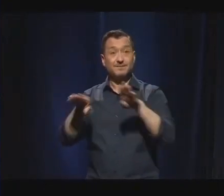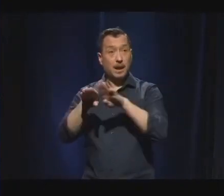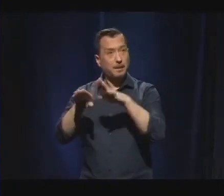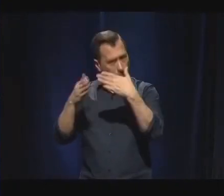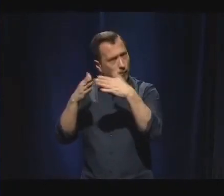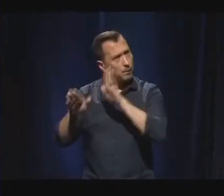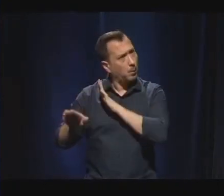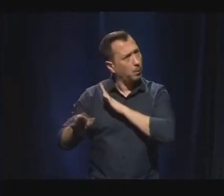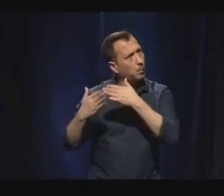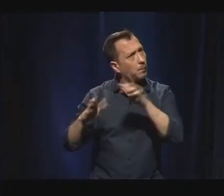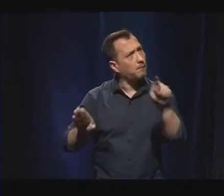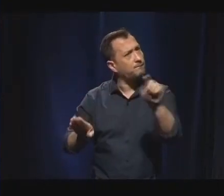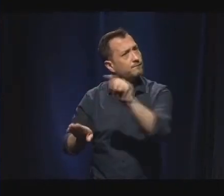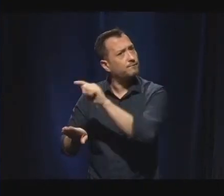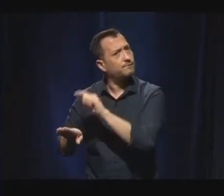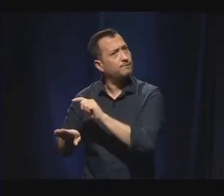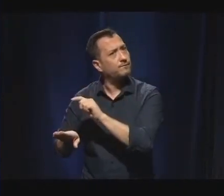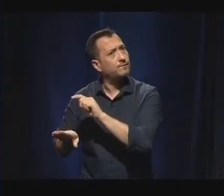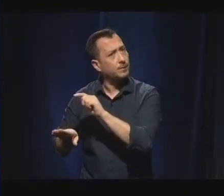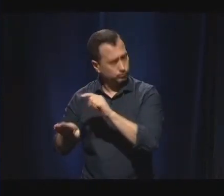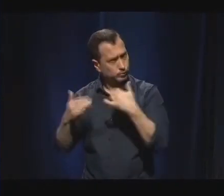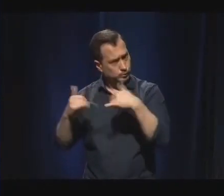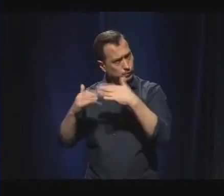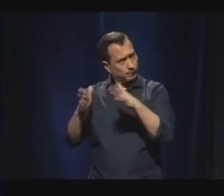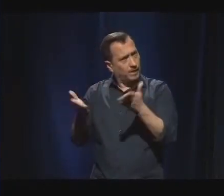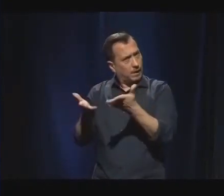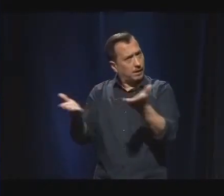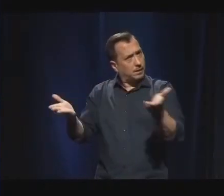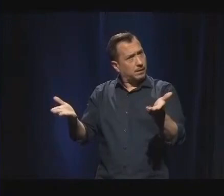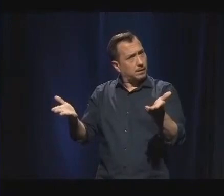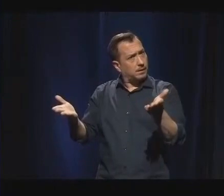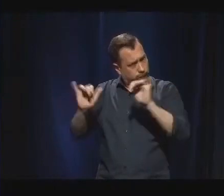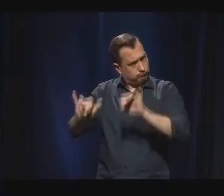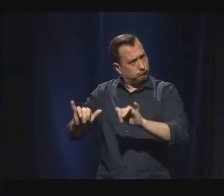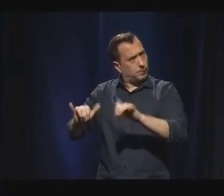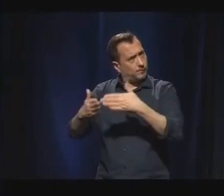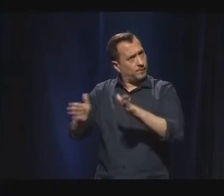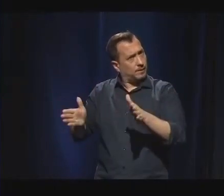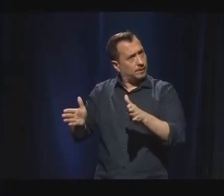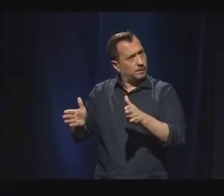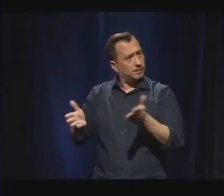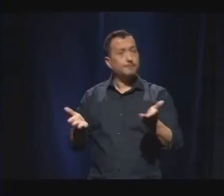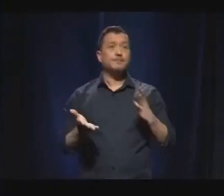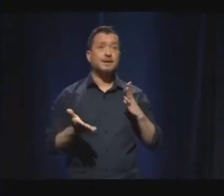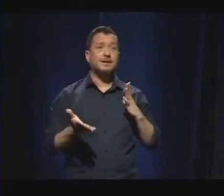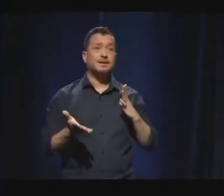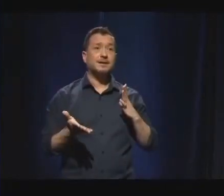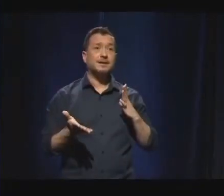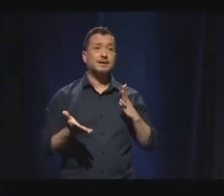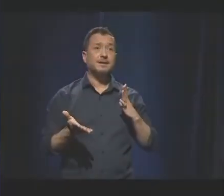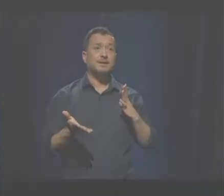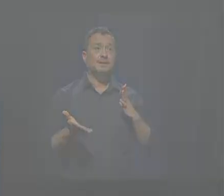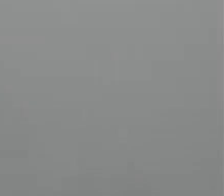cinéma. Donc, il y a eu des efforts de fait, mais à un moment donné, à l'impossible, nul n'est tenu.